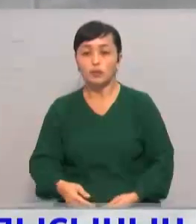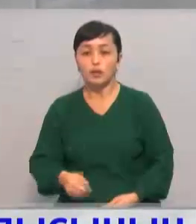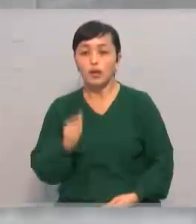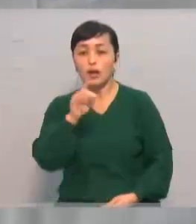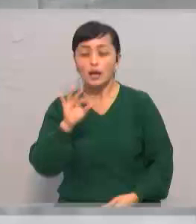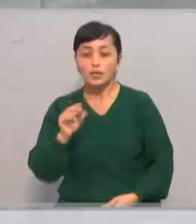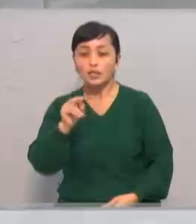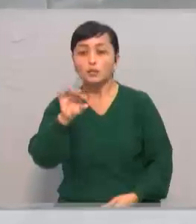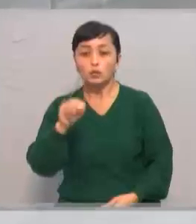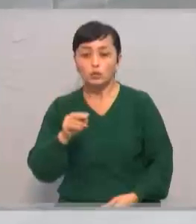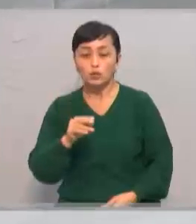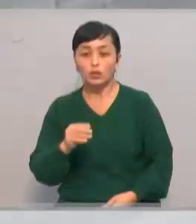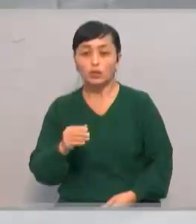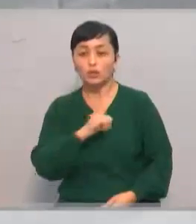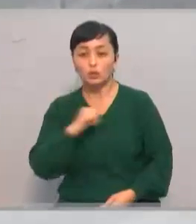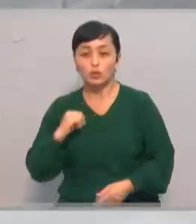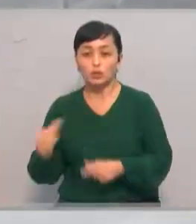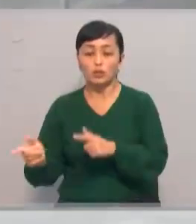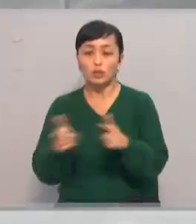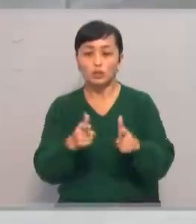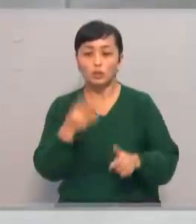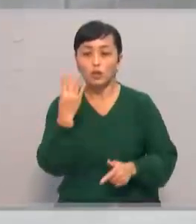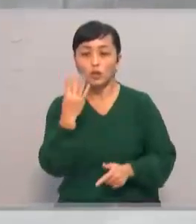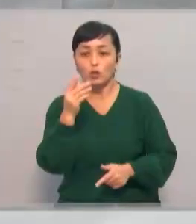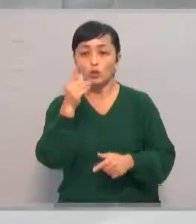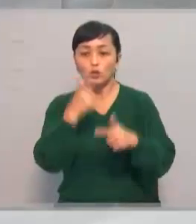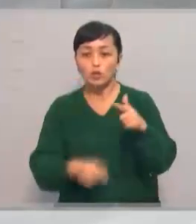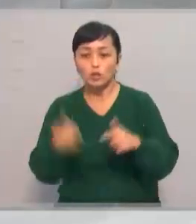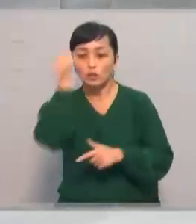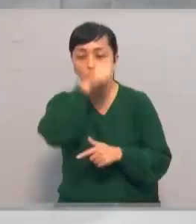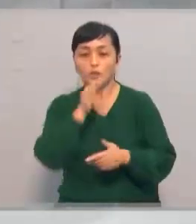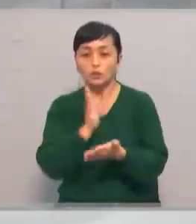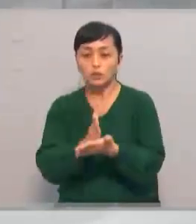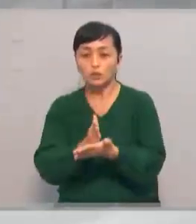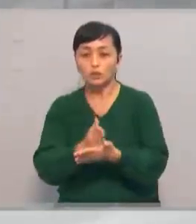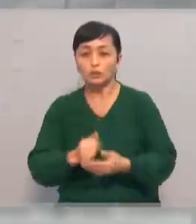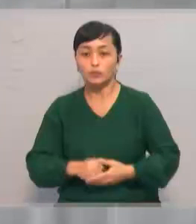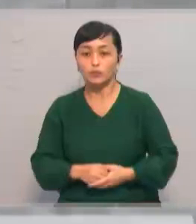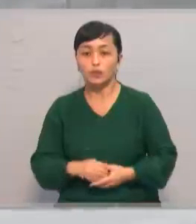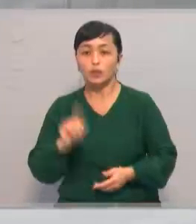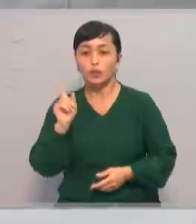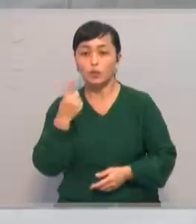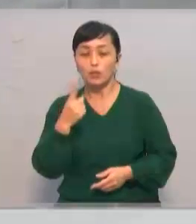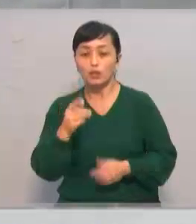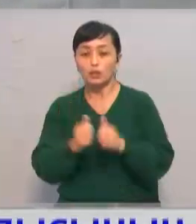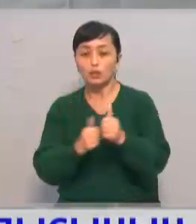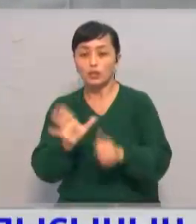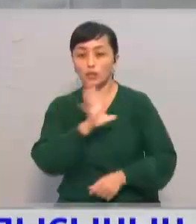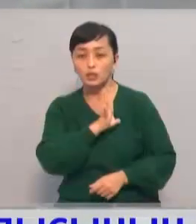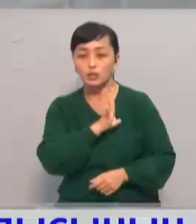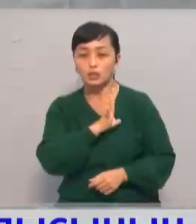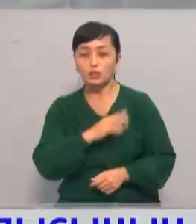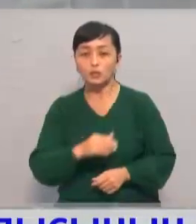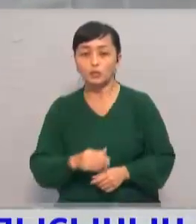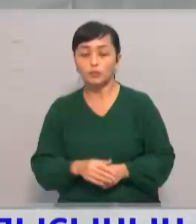асық спортмен айналысып келе жатқанымызға 4,5 жыл болады, жақында уже. Бірінші жарысқа шығып,